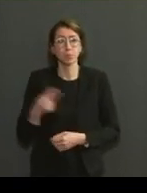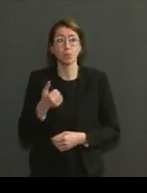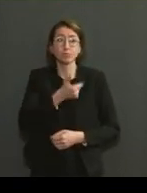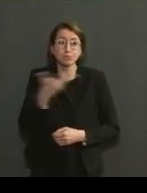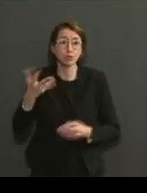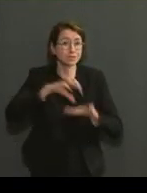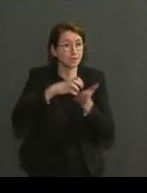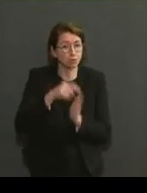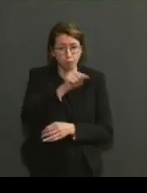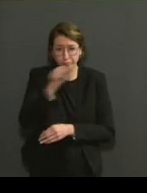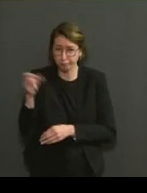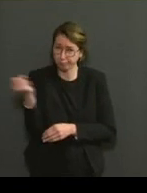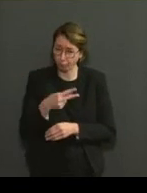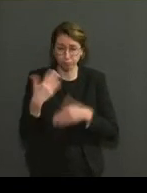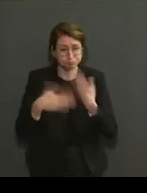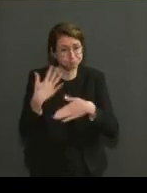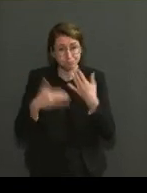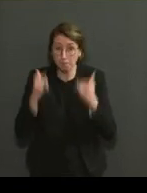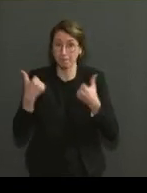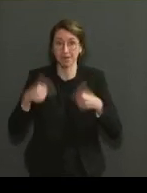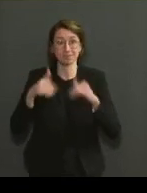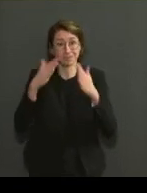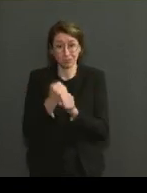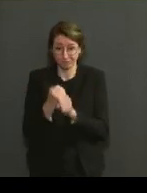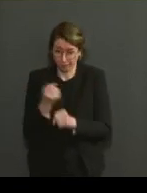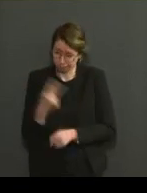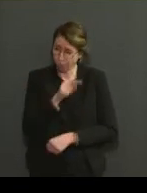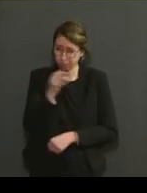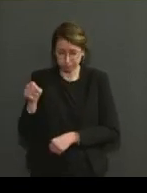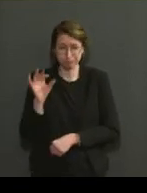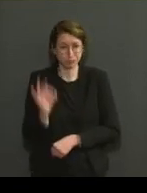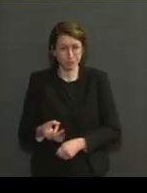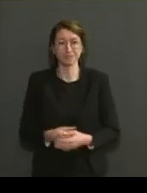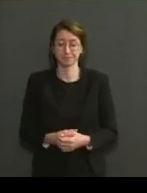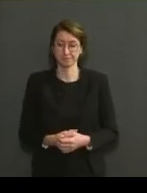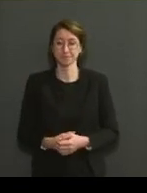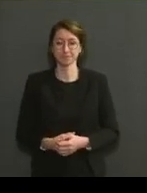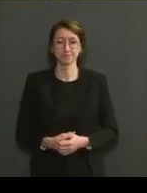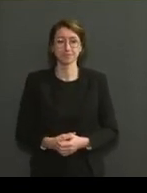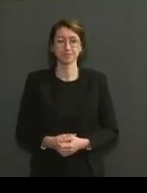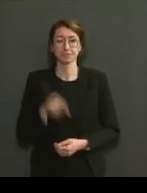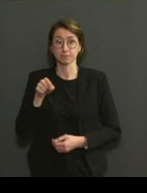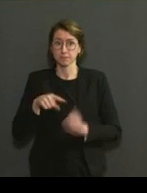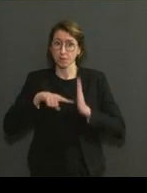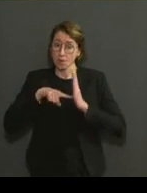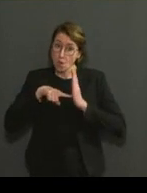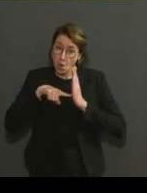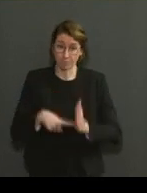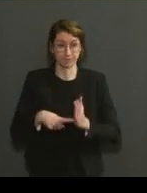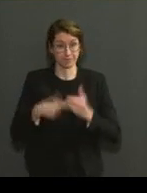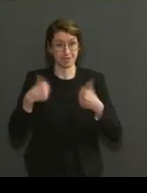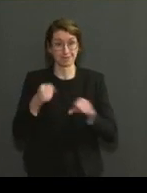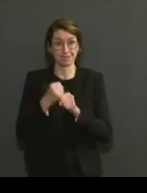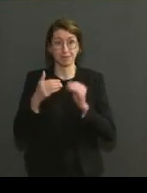pas à appliquer ce télétravail. On rappelle d'ailleurs que le télétravail est obligatoire. Il reste obligatoire dans tous les secteurs où